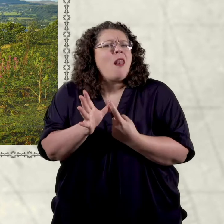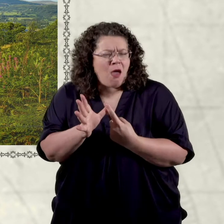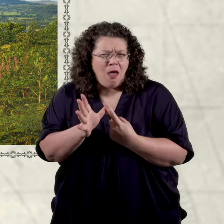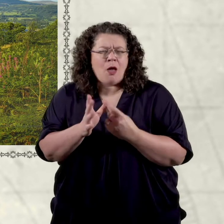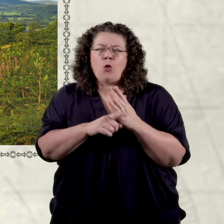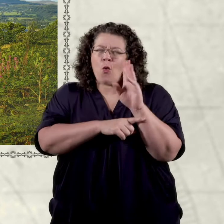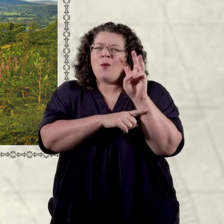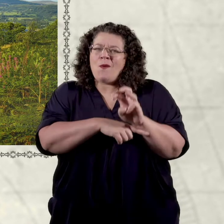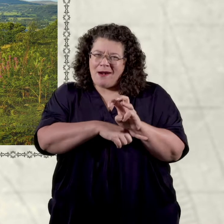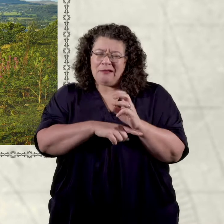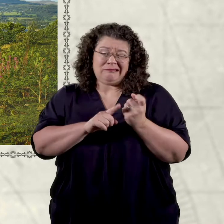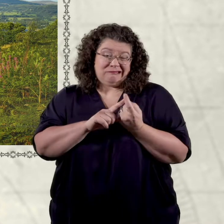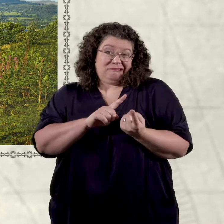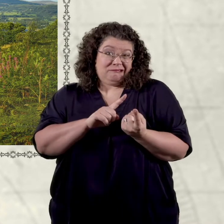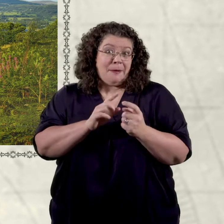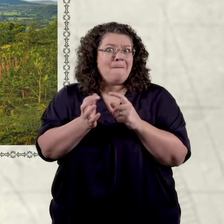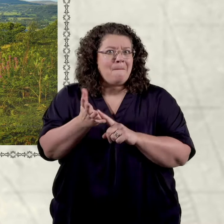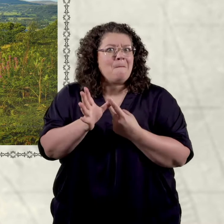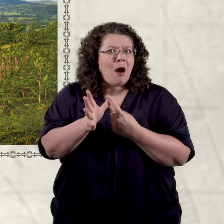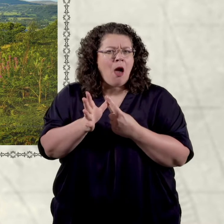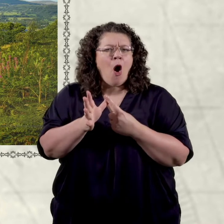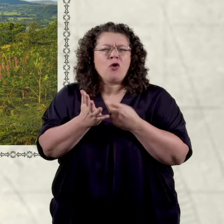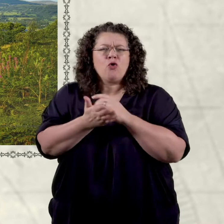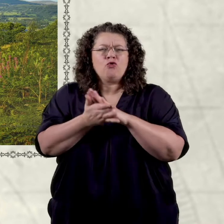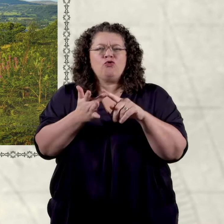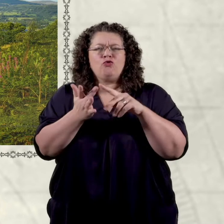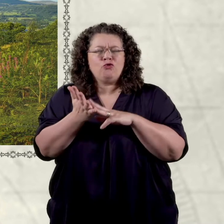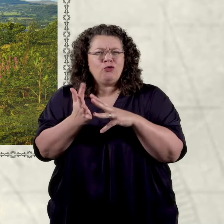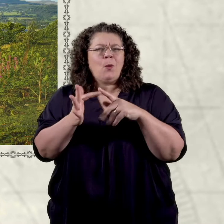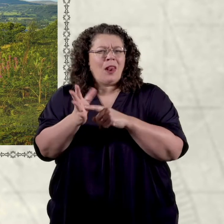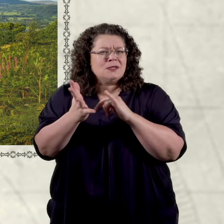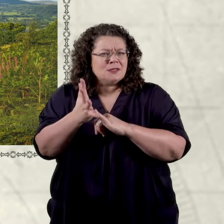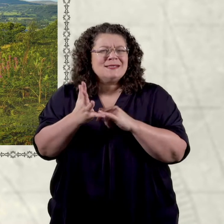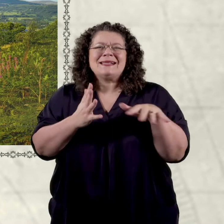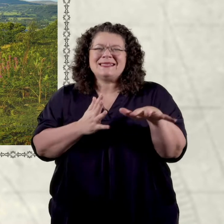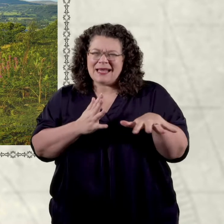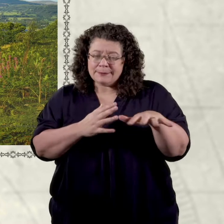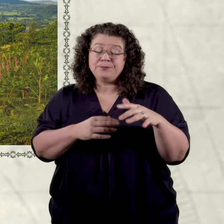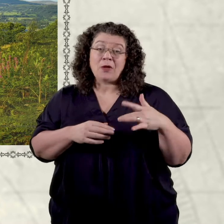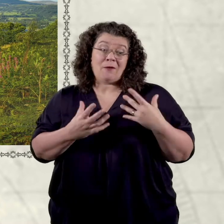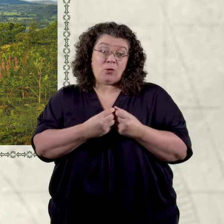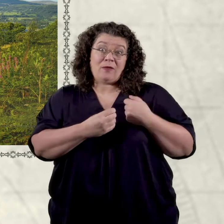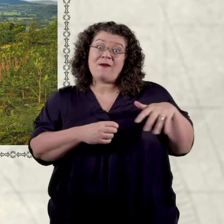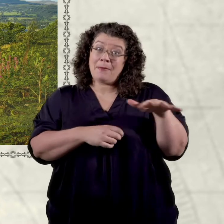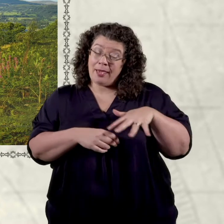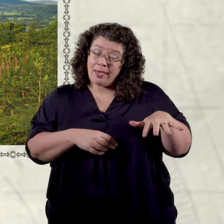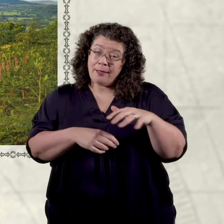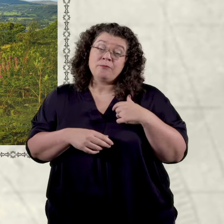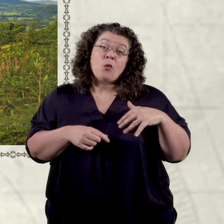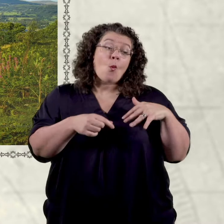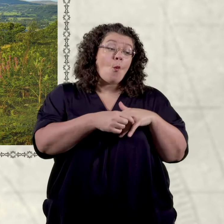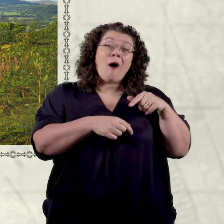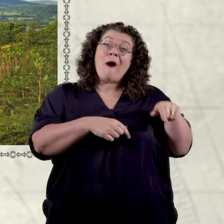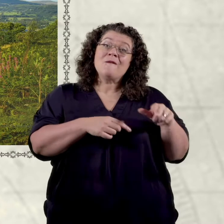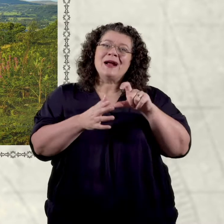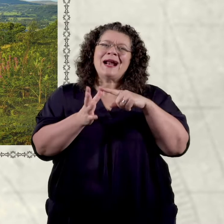A mi o'n i'n byw yn y Bala, jyst tu allan i'r Bala, dweud y gwir, ar stad Rhiwlas. Ac o'n i'n byw yn fanno efo fy nheulu.